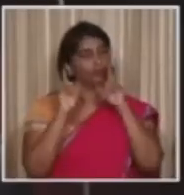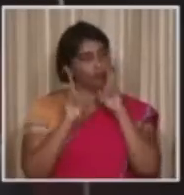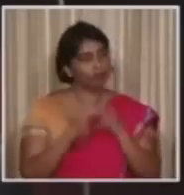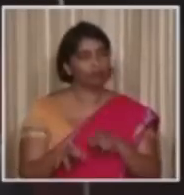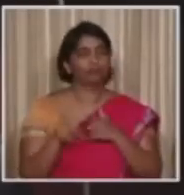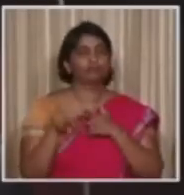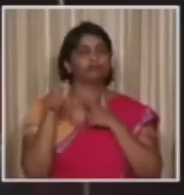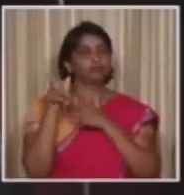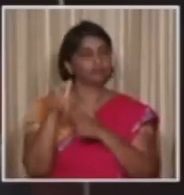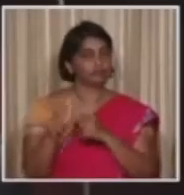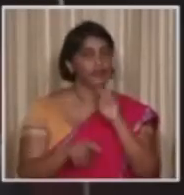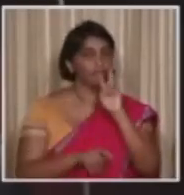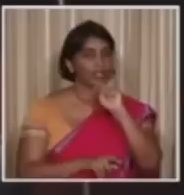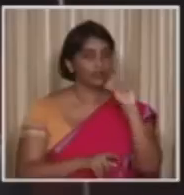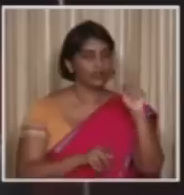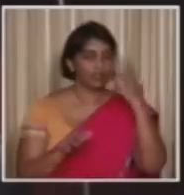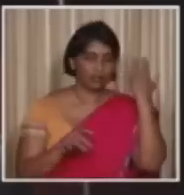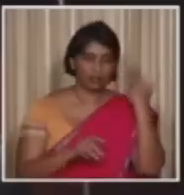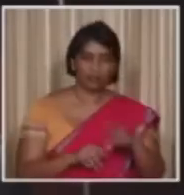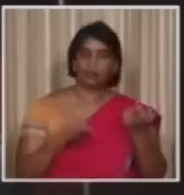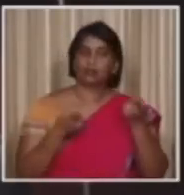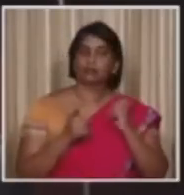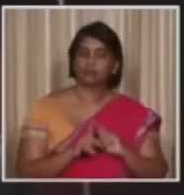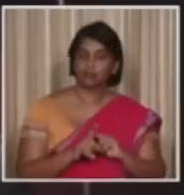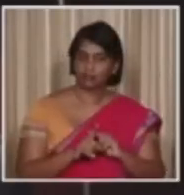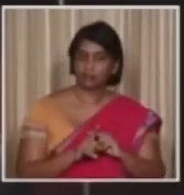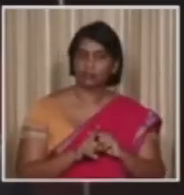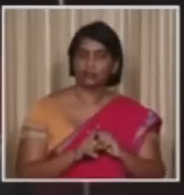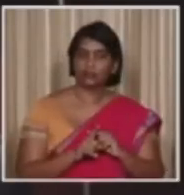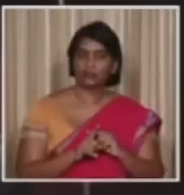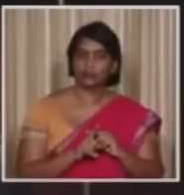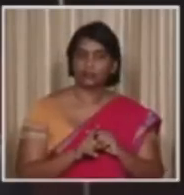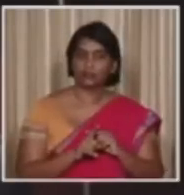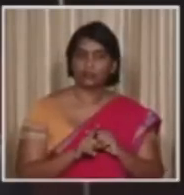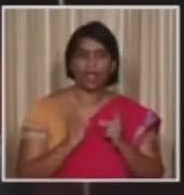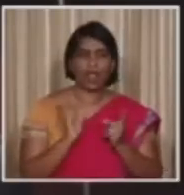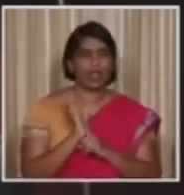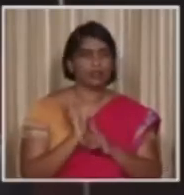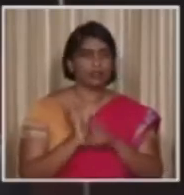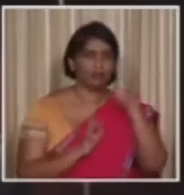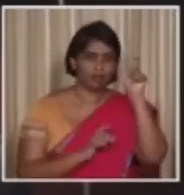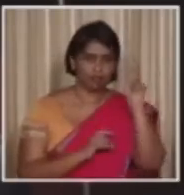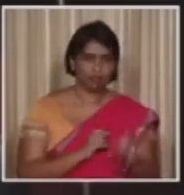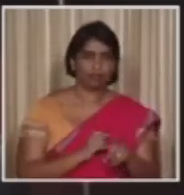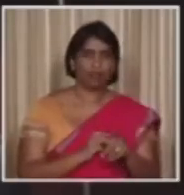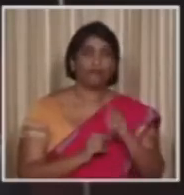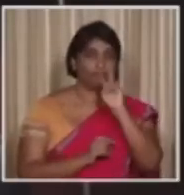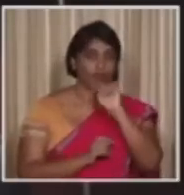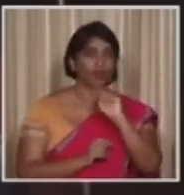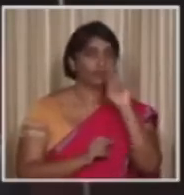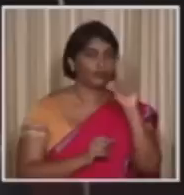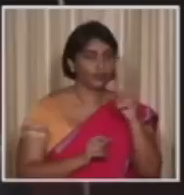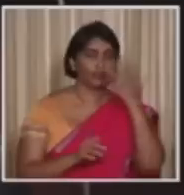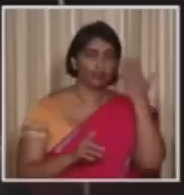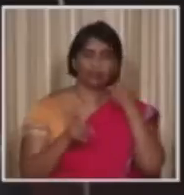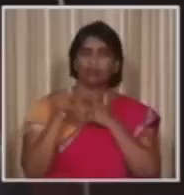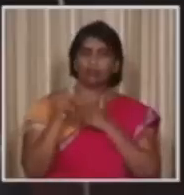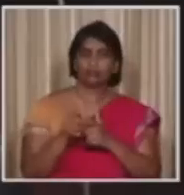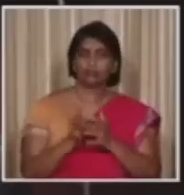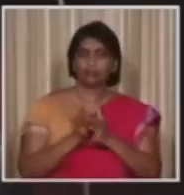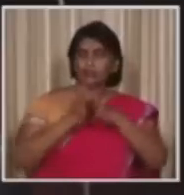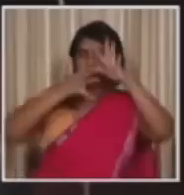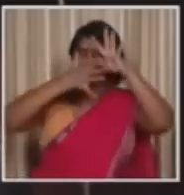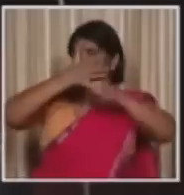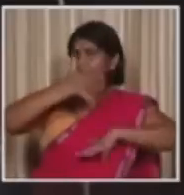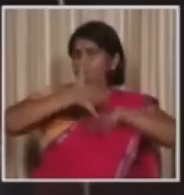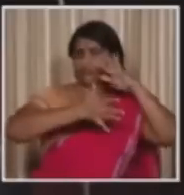වගේම 20යි 20 නැති වුණා. ඊට පස්සේ ටින්ක ලසන්ත කියලා පුද්දලේ 20යි 21 දින නැති වුණා. මේ වගේ ලොකු